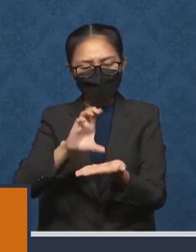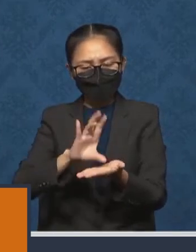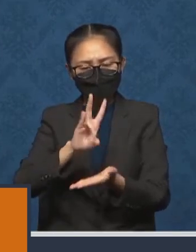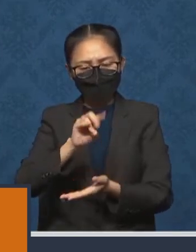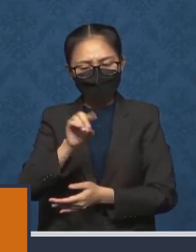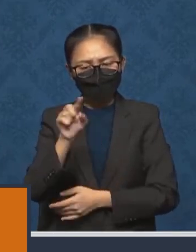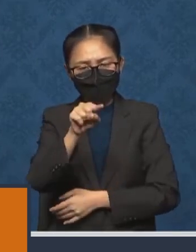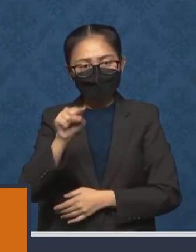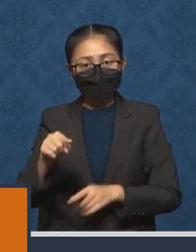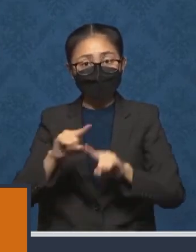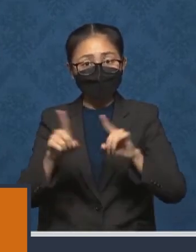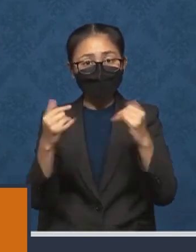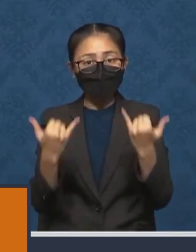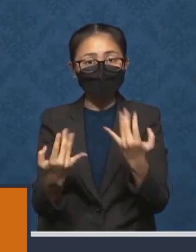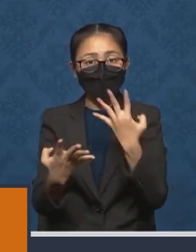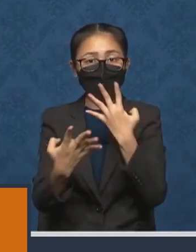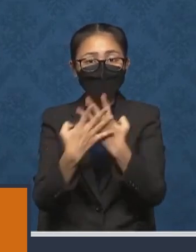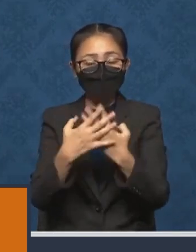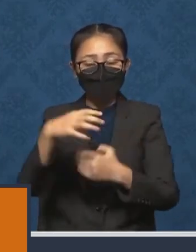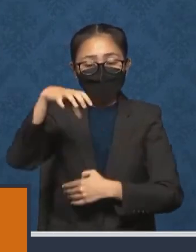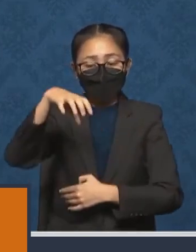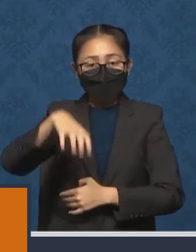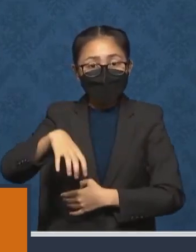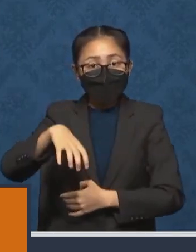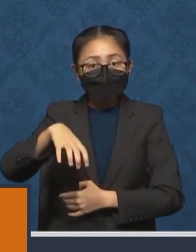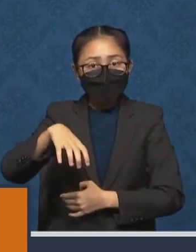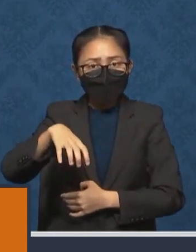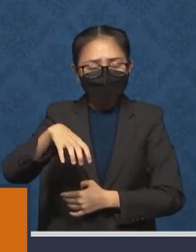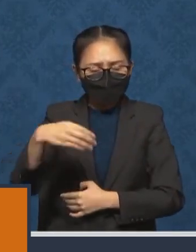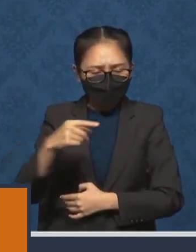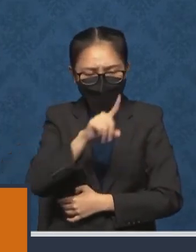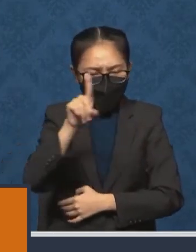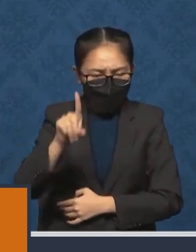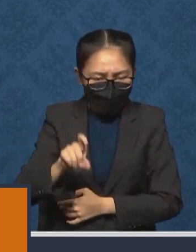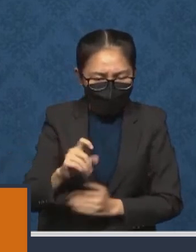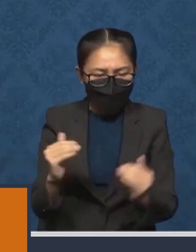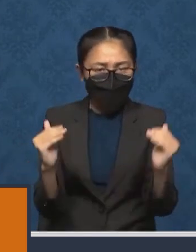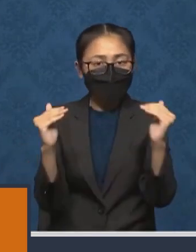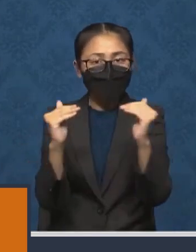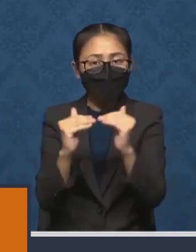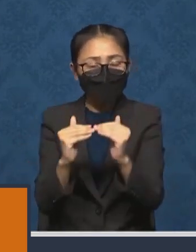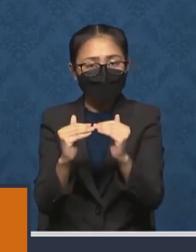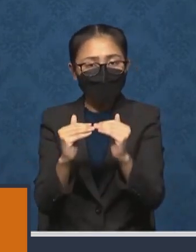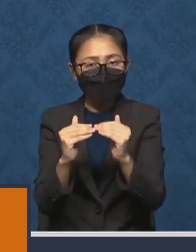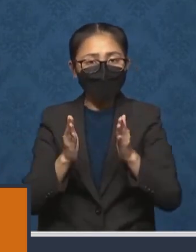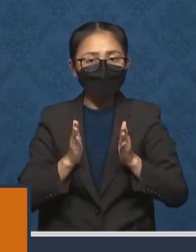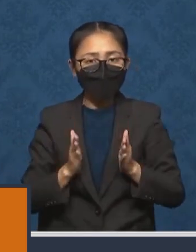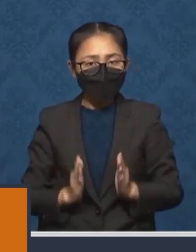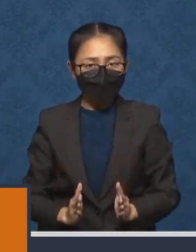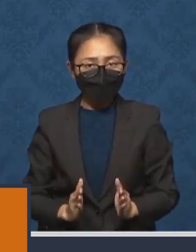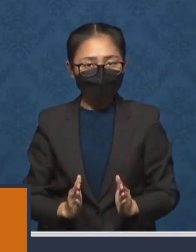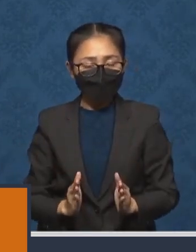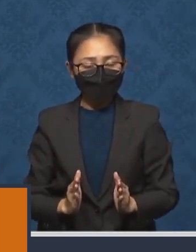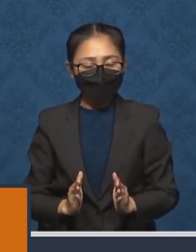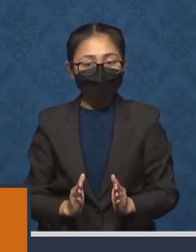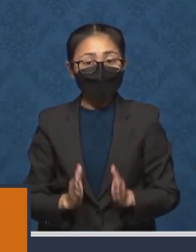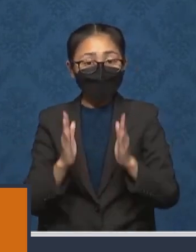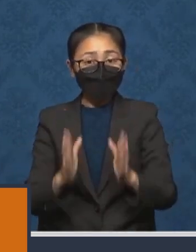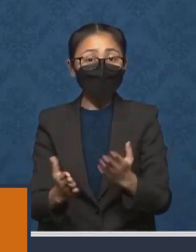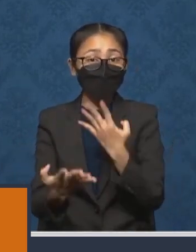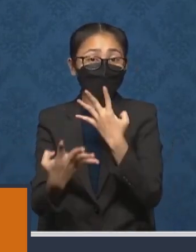นี้เรือนจำไทยกลับถูกตั้งคำถามมากมายในเรื่องสิทธิมนุษยชนและความเป็นอยู่ของผู้ต้อง